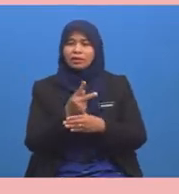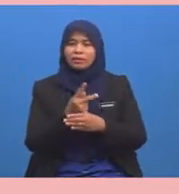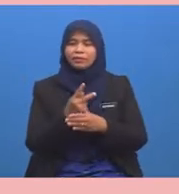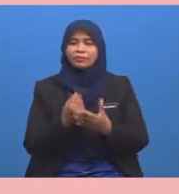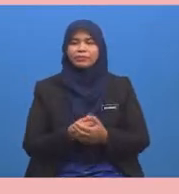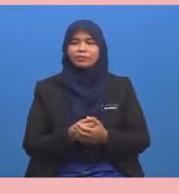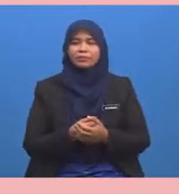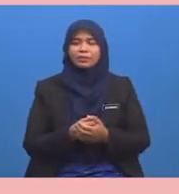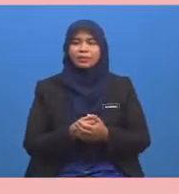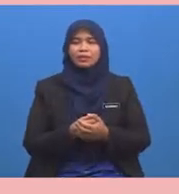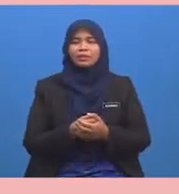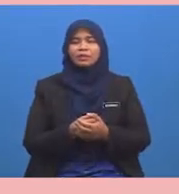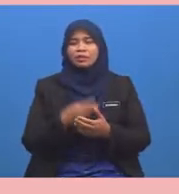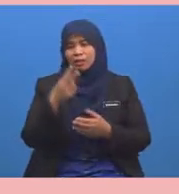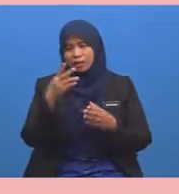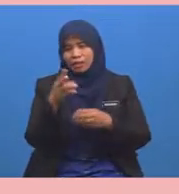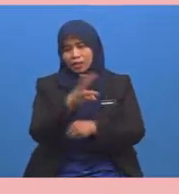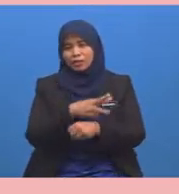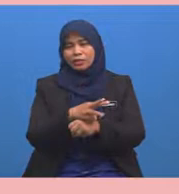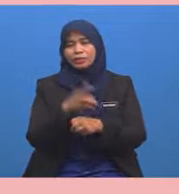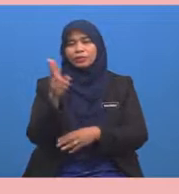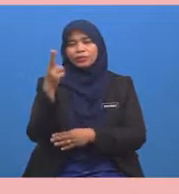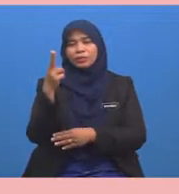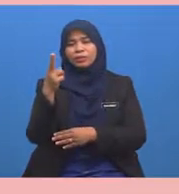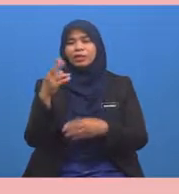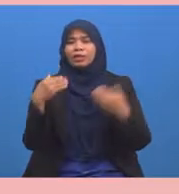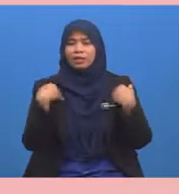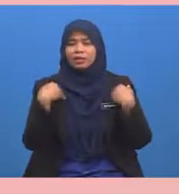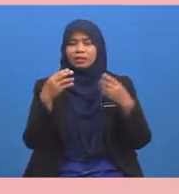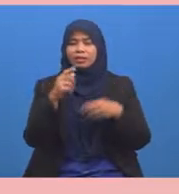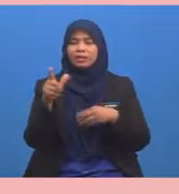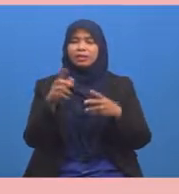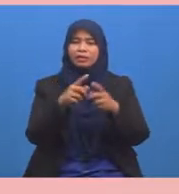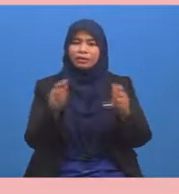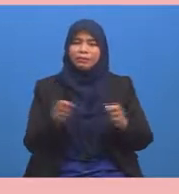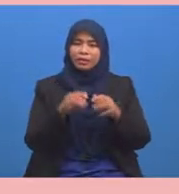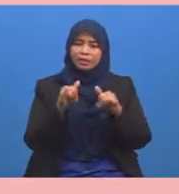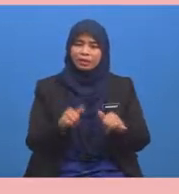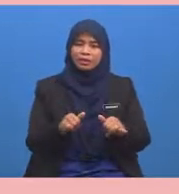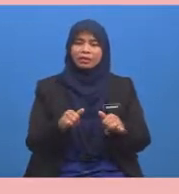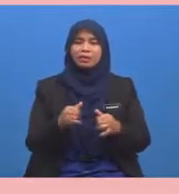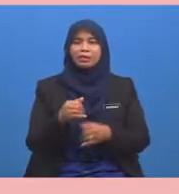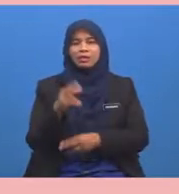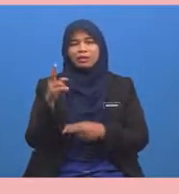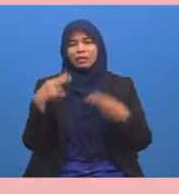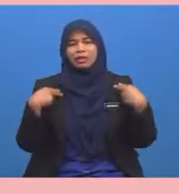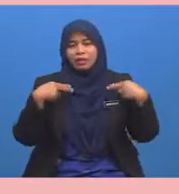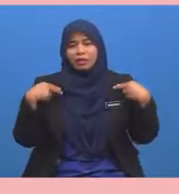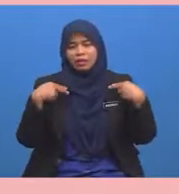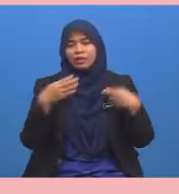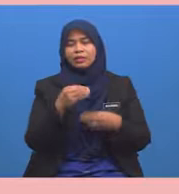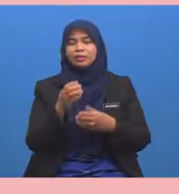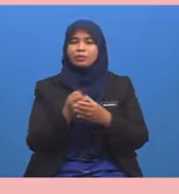terjejas memandangkan kawasan hutan merupakan tempat tinggal haiwan dan tumbuhan merupakan pengeluar